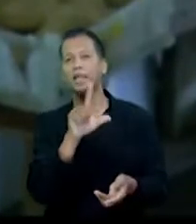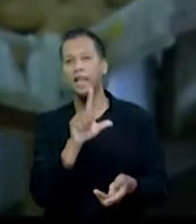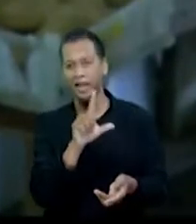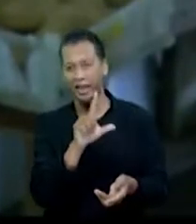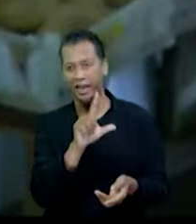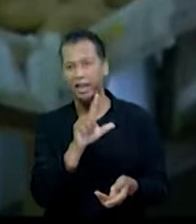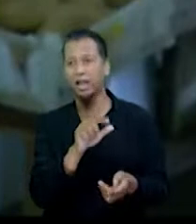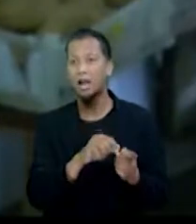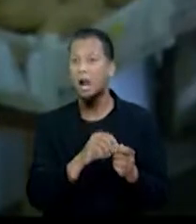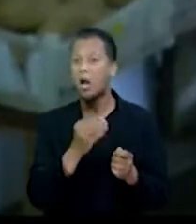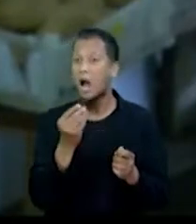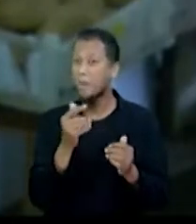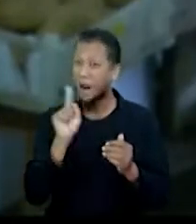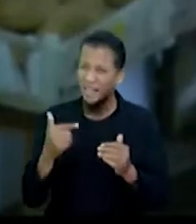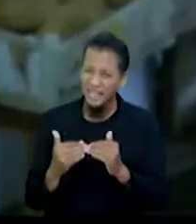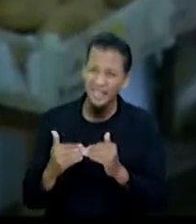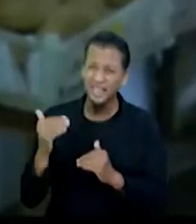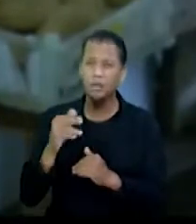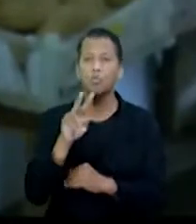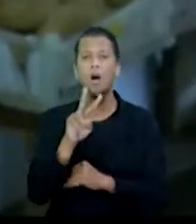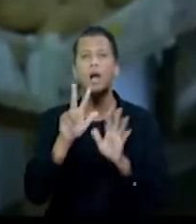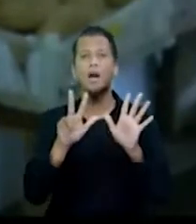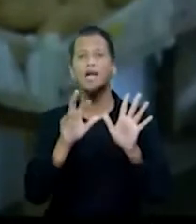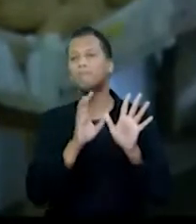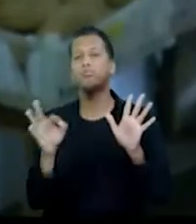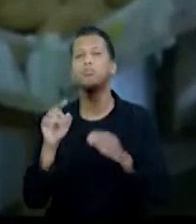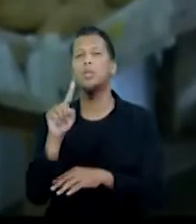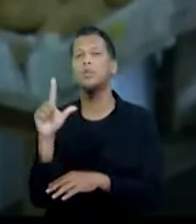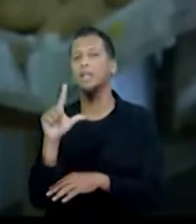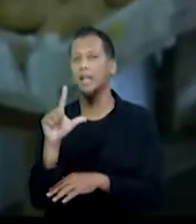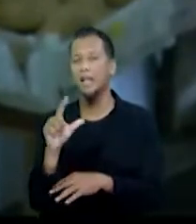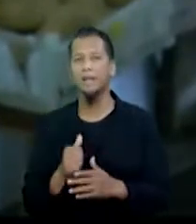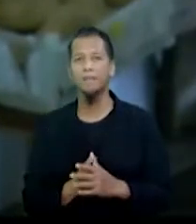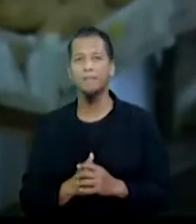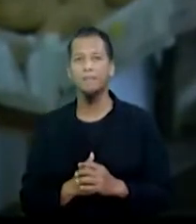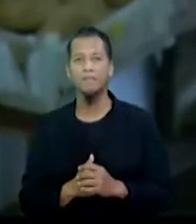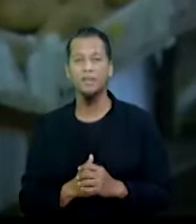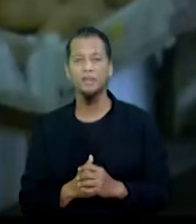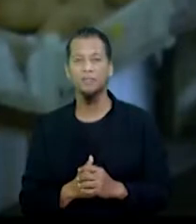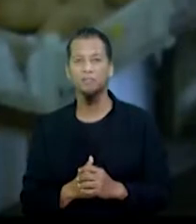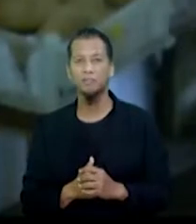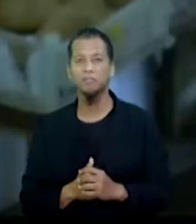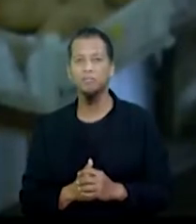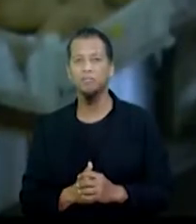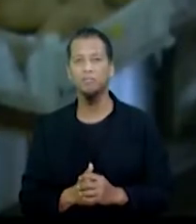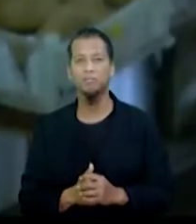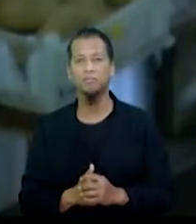di Rp28.000 per liter. Dari Kota Bandung, Jawa Barat, Desi Juliani, Maulana Rahman, iNews melaporkan.